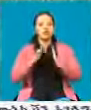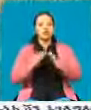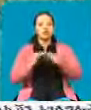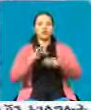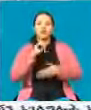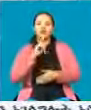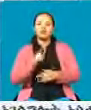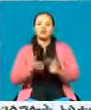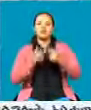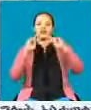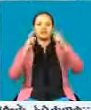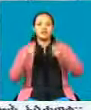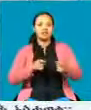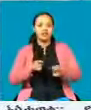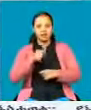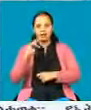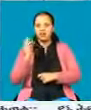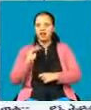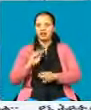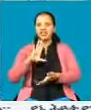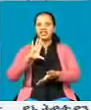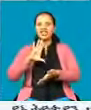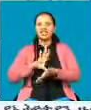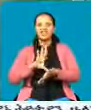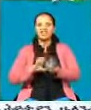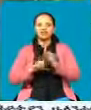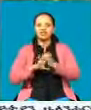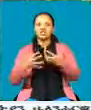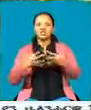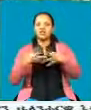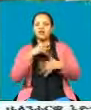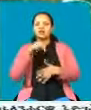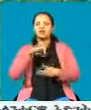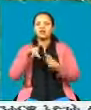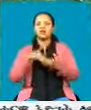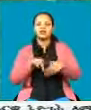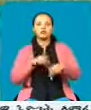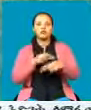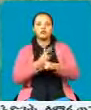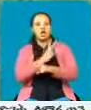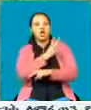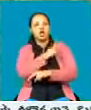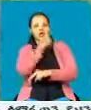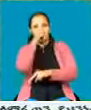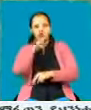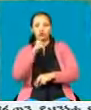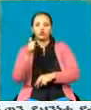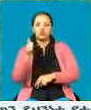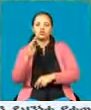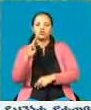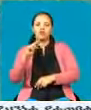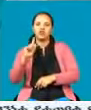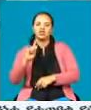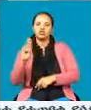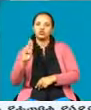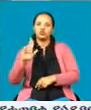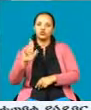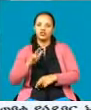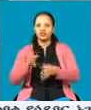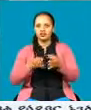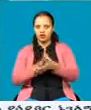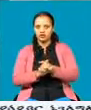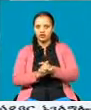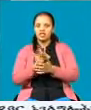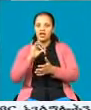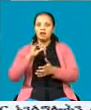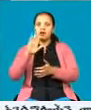ነው በምክትል ርዕሰ መስተዳድር ማድረግ የገጠር ክላስተር አስተባባሪና የደቡብ ክልል ግብርና ቢሮ ኃላፊ አቶ ኡስማን ስሩር የገለጹት። ከ85%